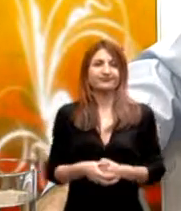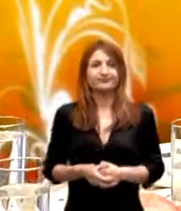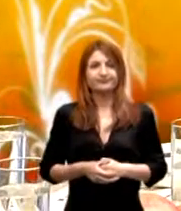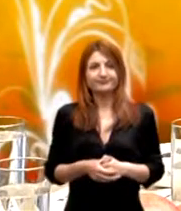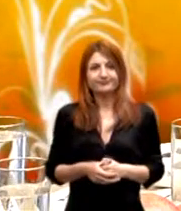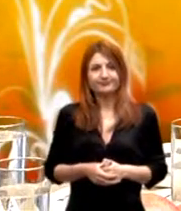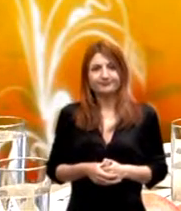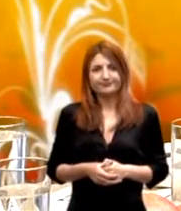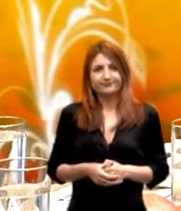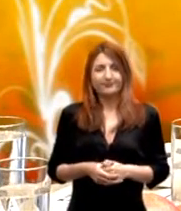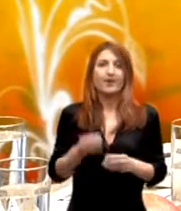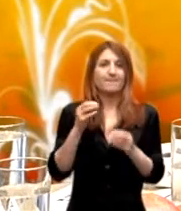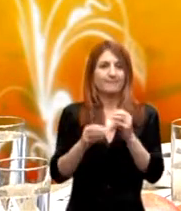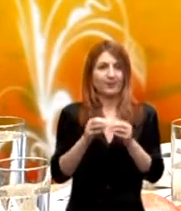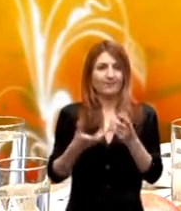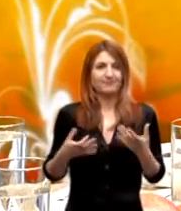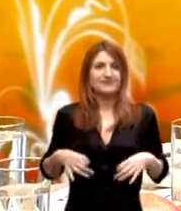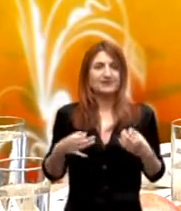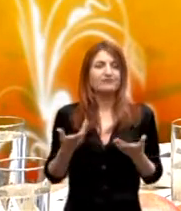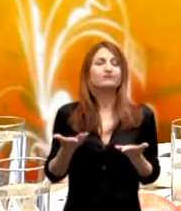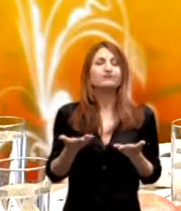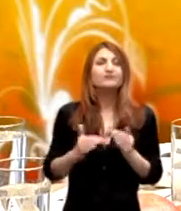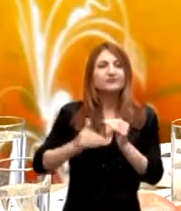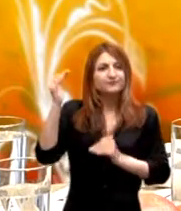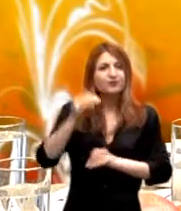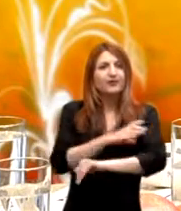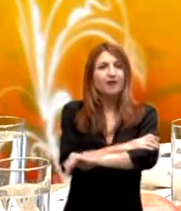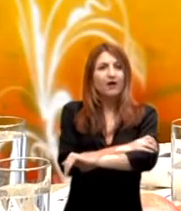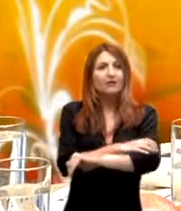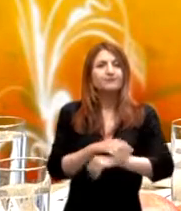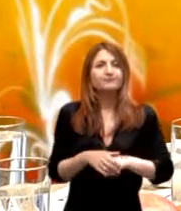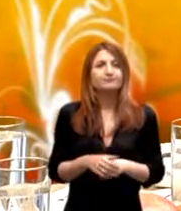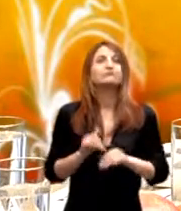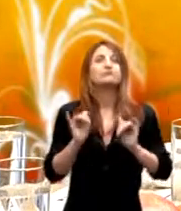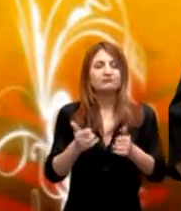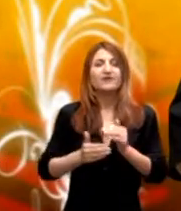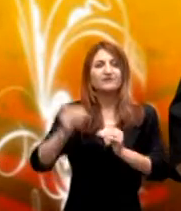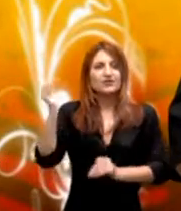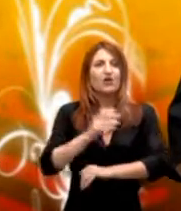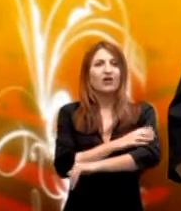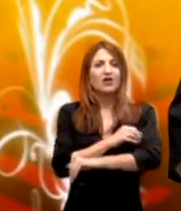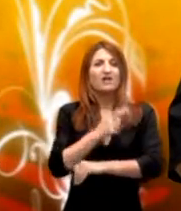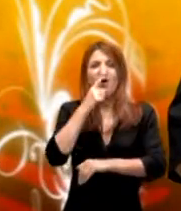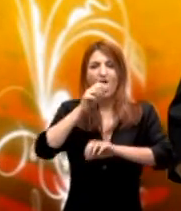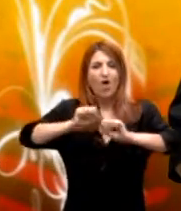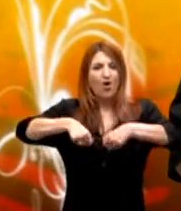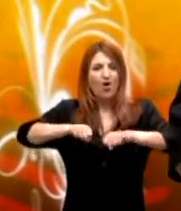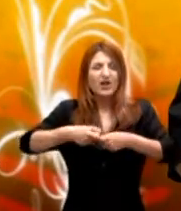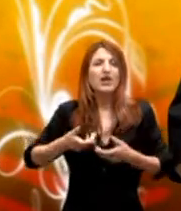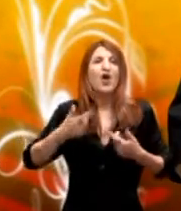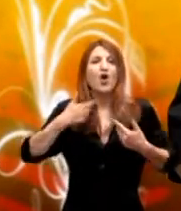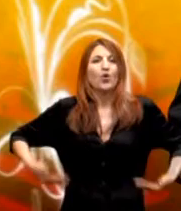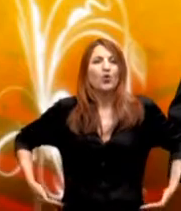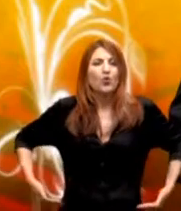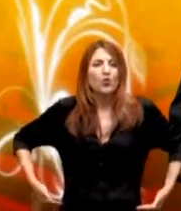Josip, problemi zdravstveni. Visoki tlak? Da, visoki tlak. Normalno koljena, kukovi,